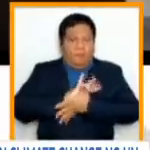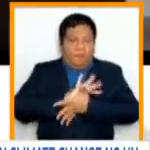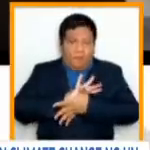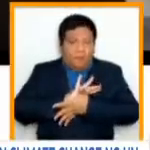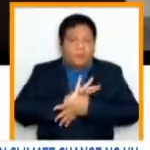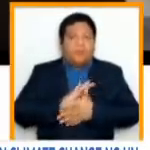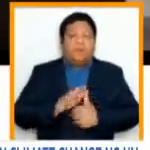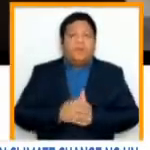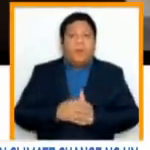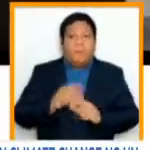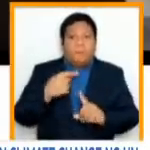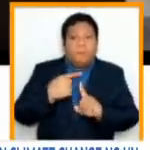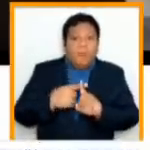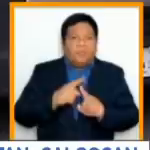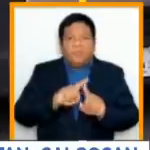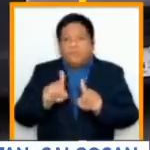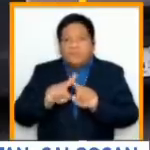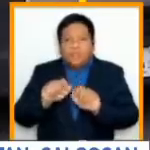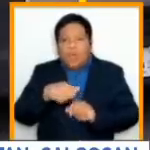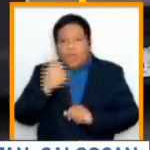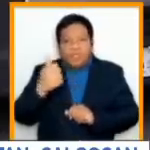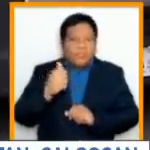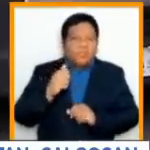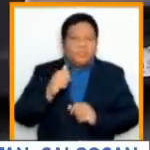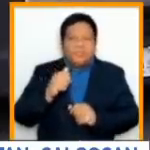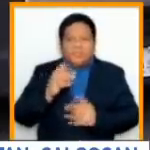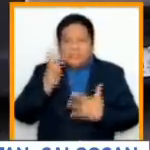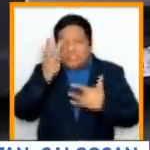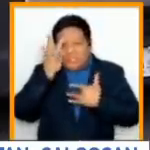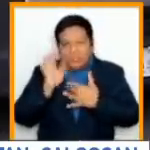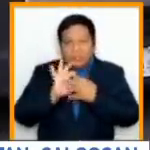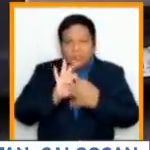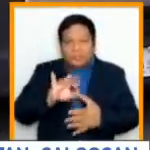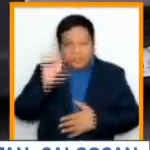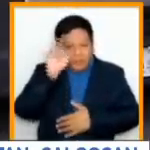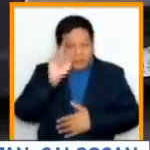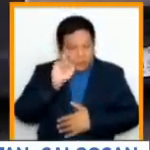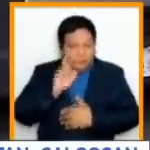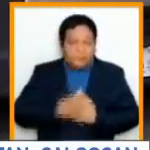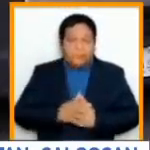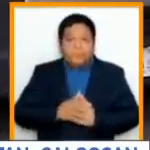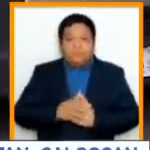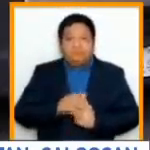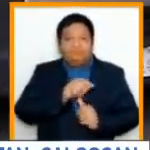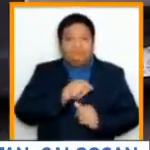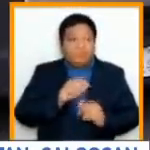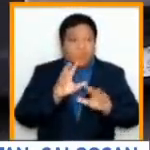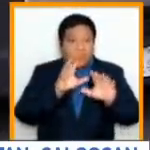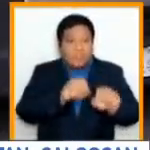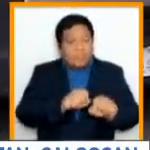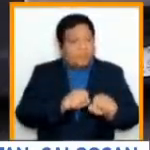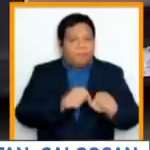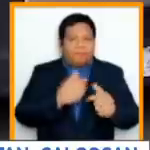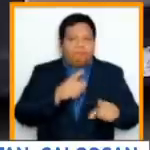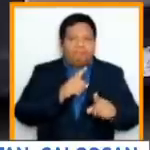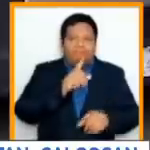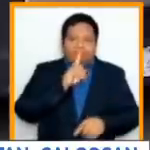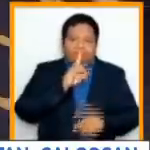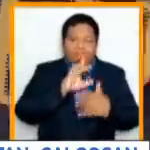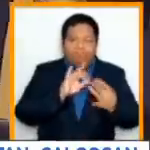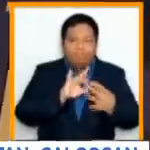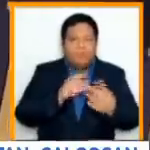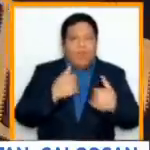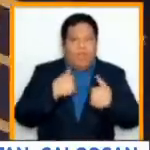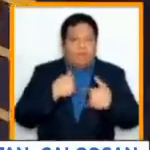mga sexually transmitted diseases. Di na nagbigay ng payag ang mga inaresto na naharap sa kasong human trafficking habang ito turnover naman sa